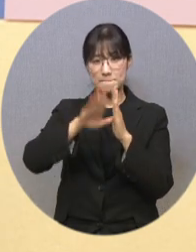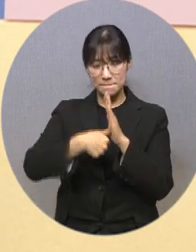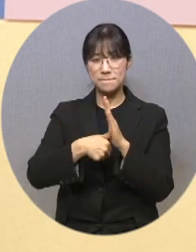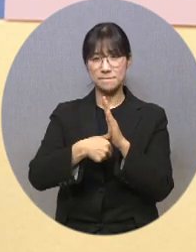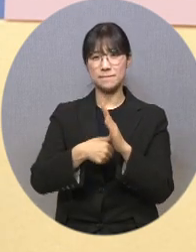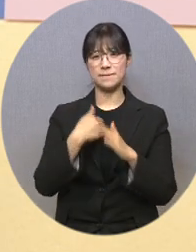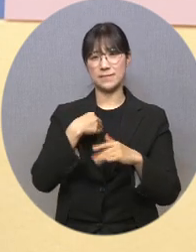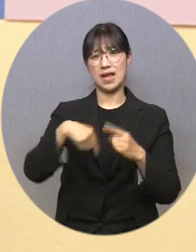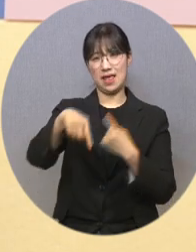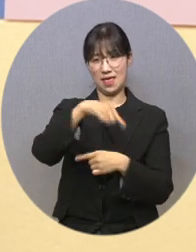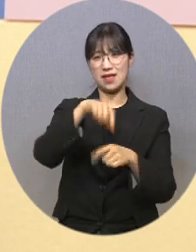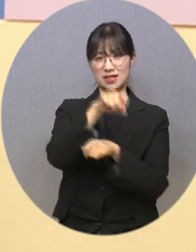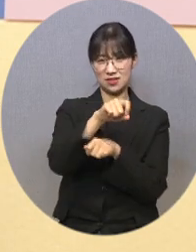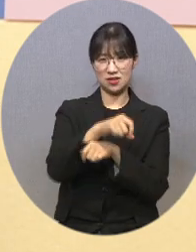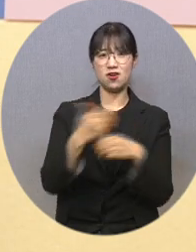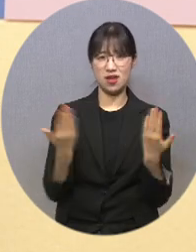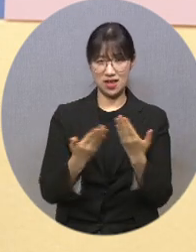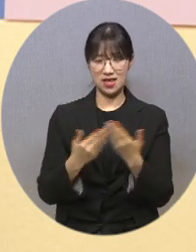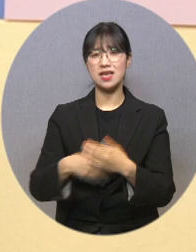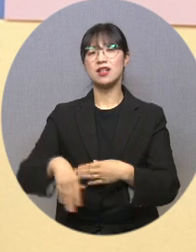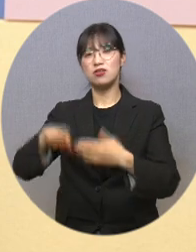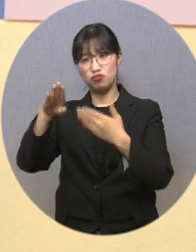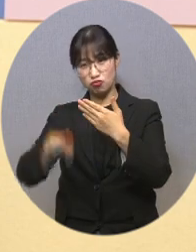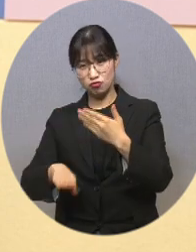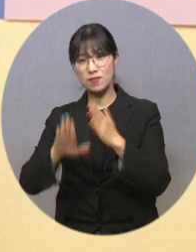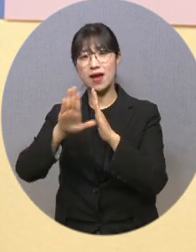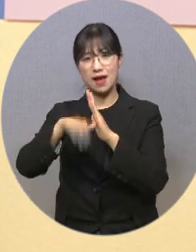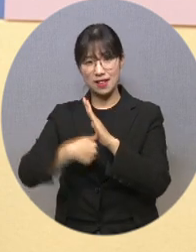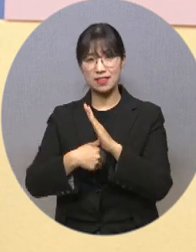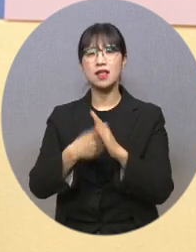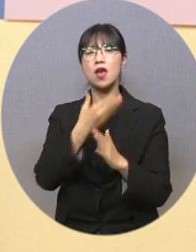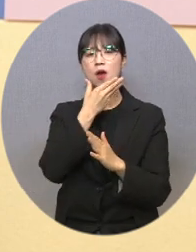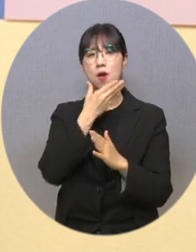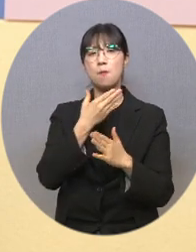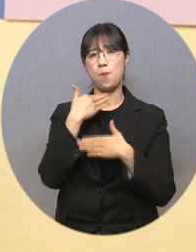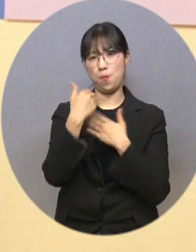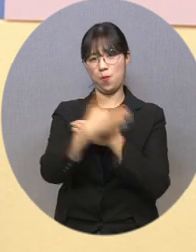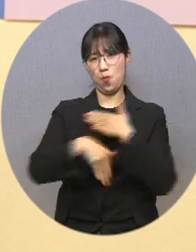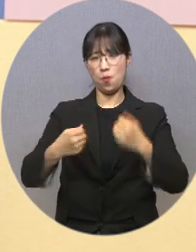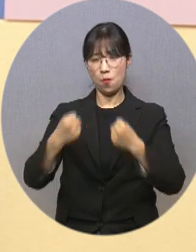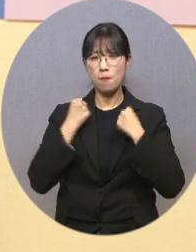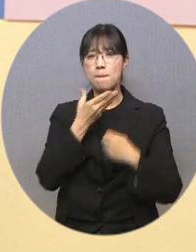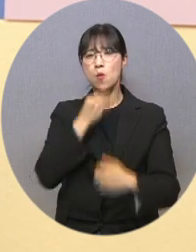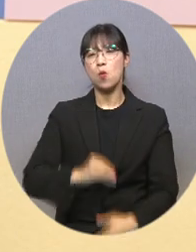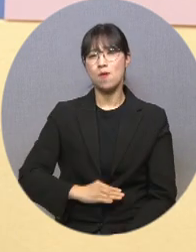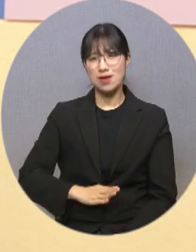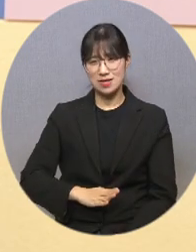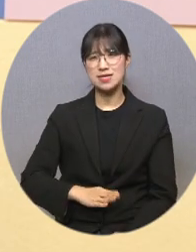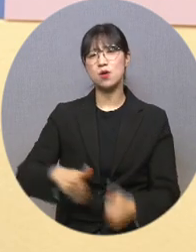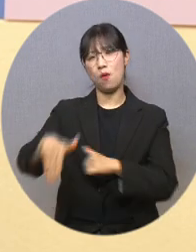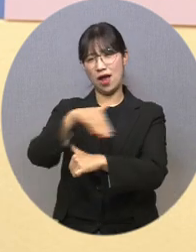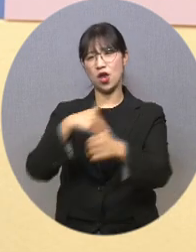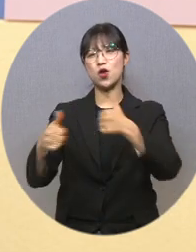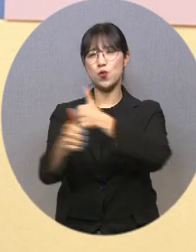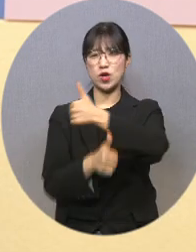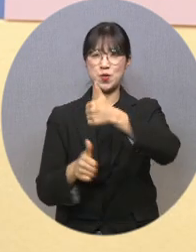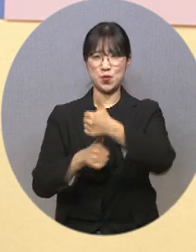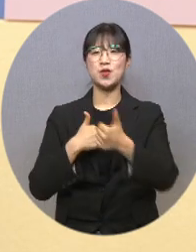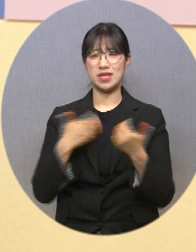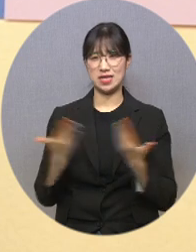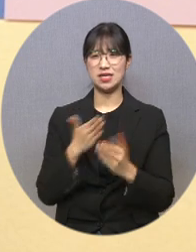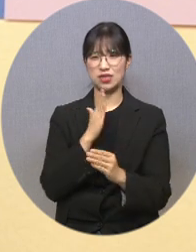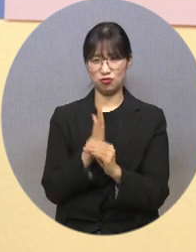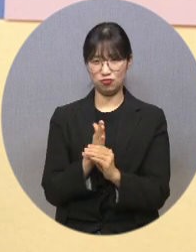후반기에 보건복지환경위원회에서 활동을 하고 있고 이제 11대 의회가 사실 얼마 남지 않았습니다.